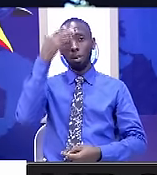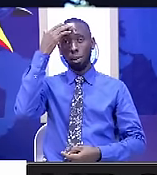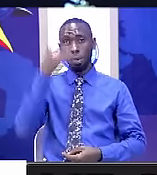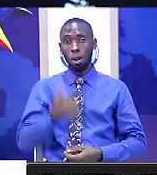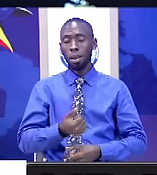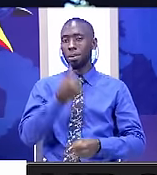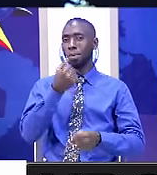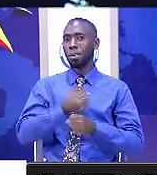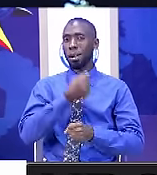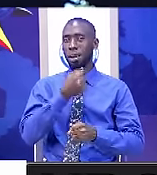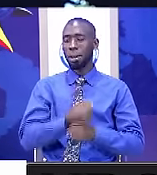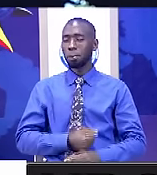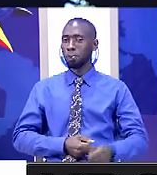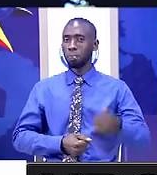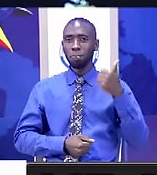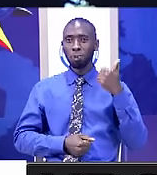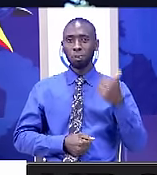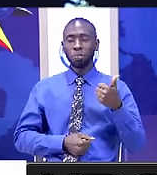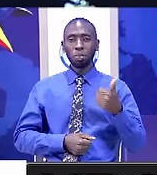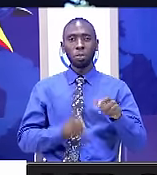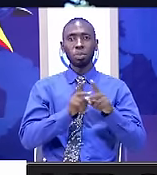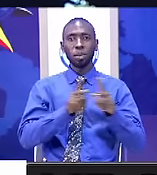okusobola okunyweza eggwanga.